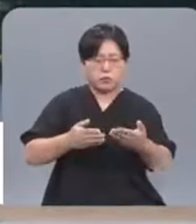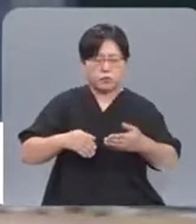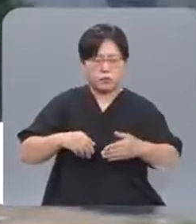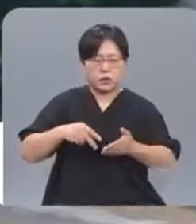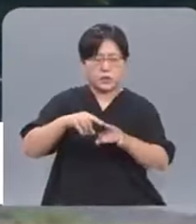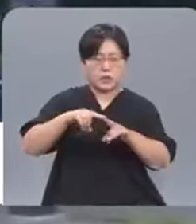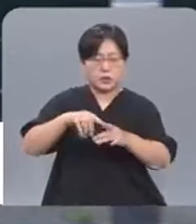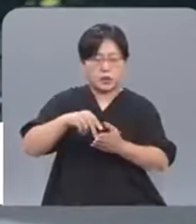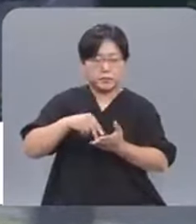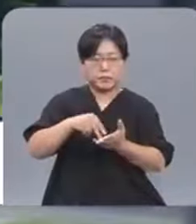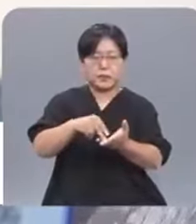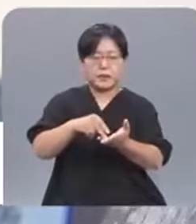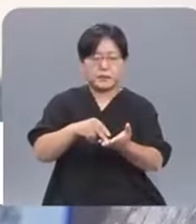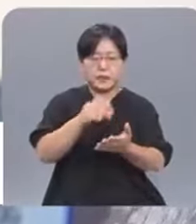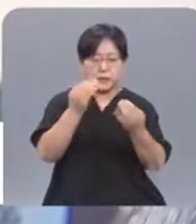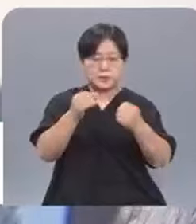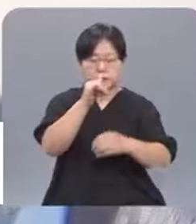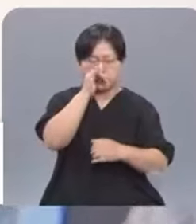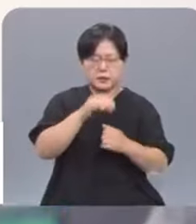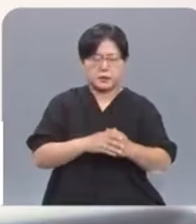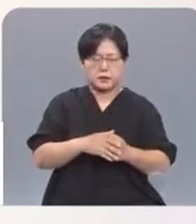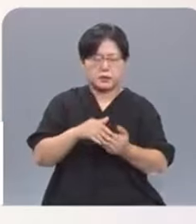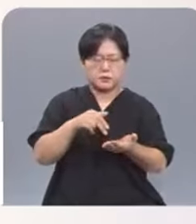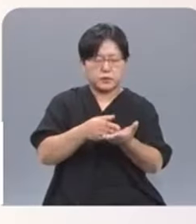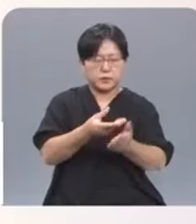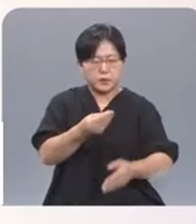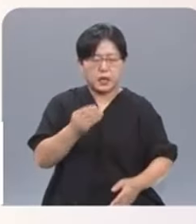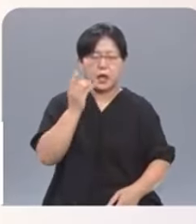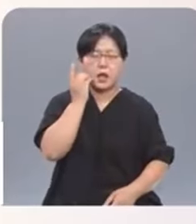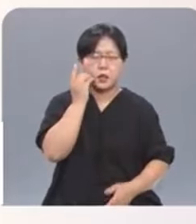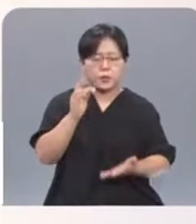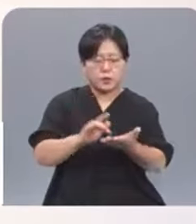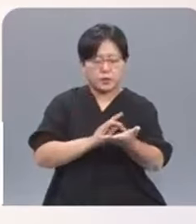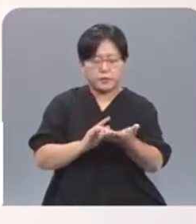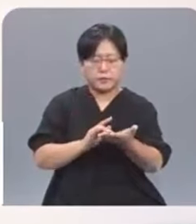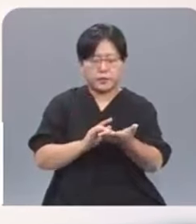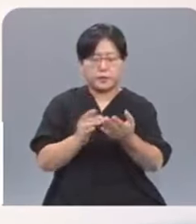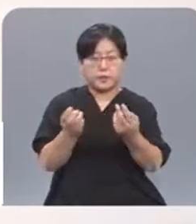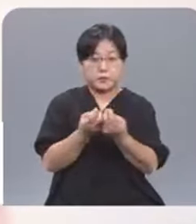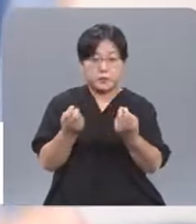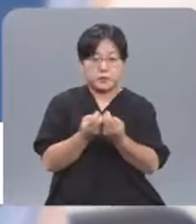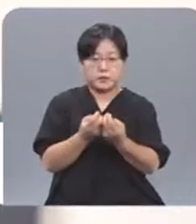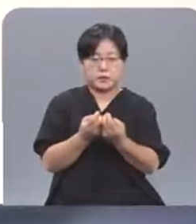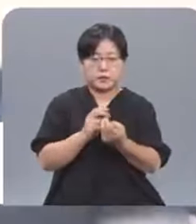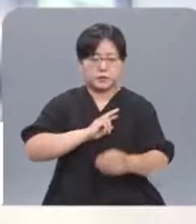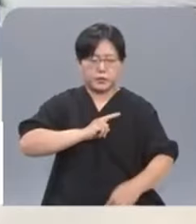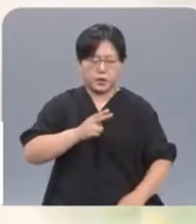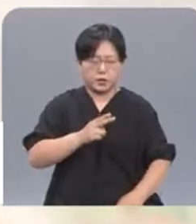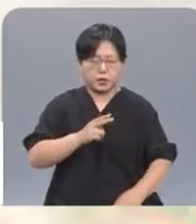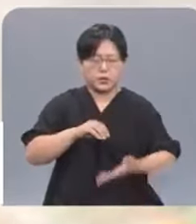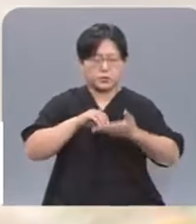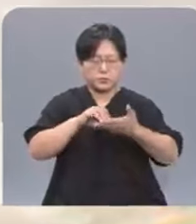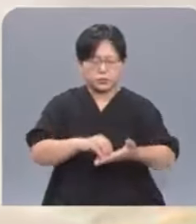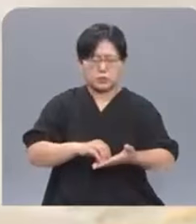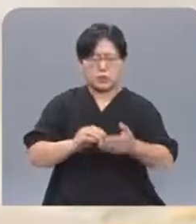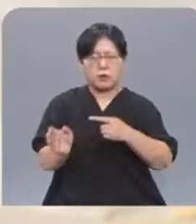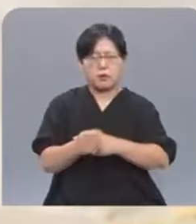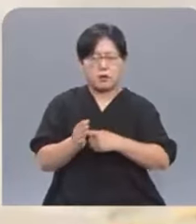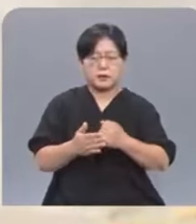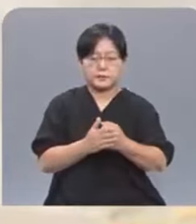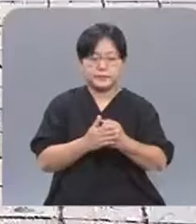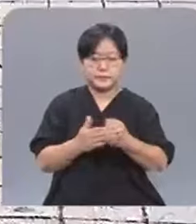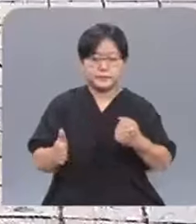사례가 끊이지 않고 있습니다. 킥보드 대여가 휴대전화 앱을 이용한 비대면 방식인데다 면허증 등록 절차도 허술하기